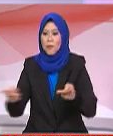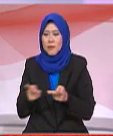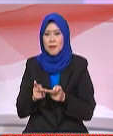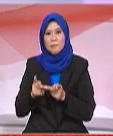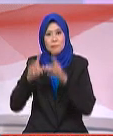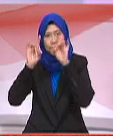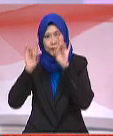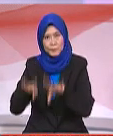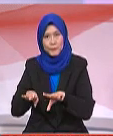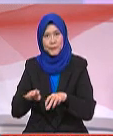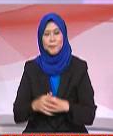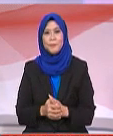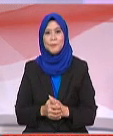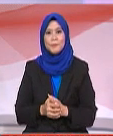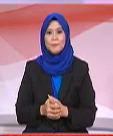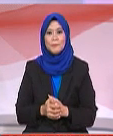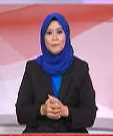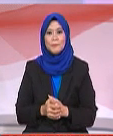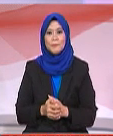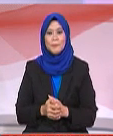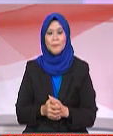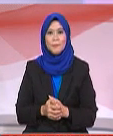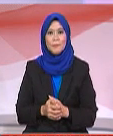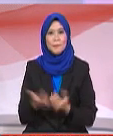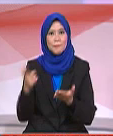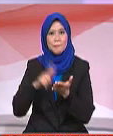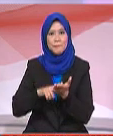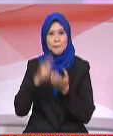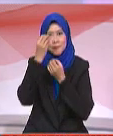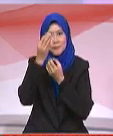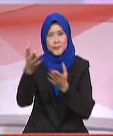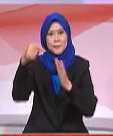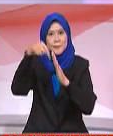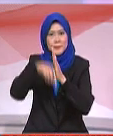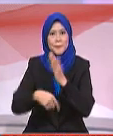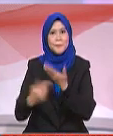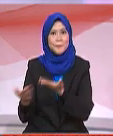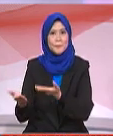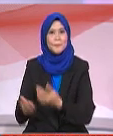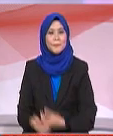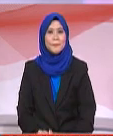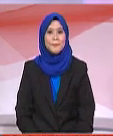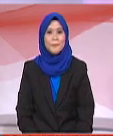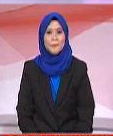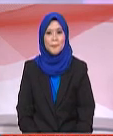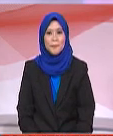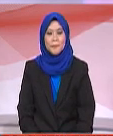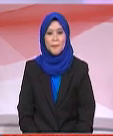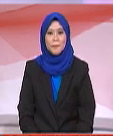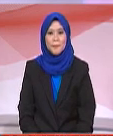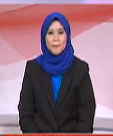telah bersedia di Kuching untuk laporan langsung dari sana. Silakan, V.